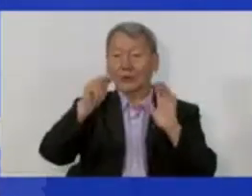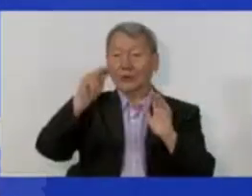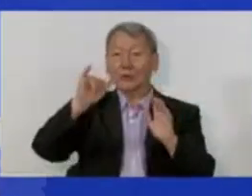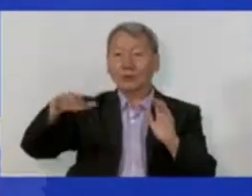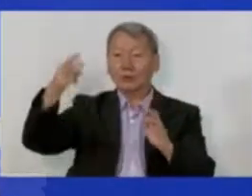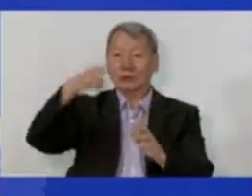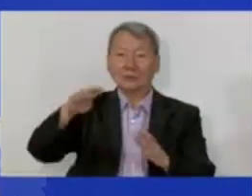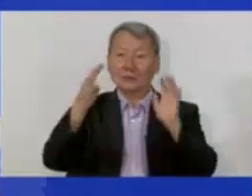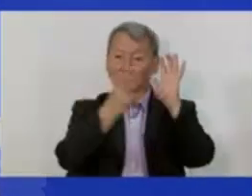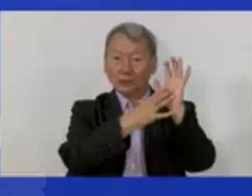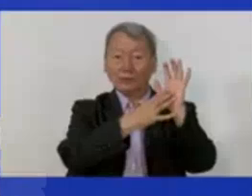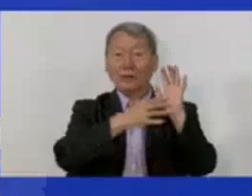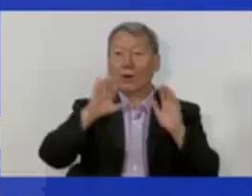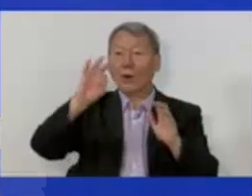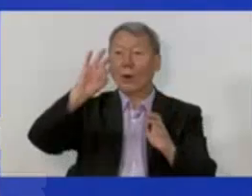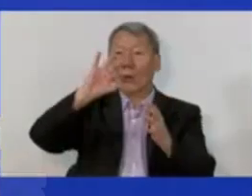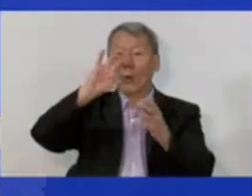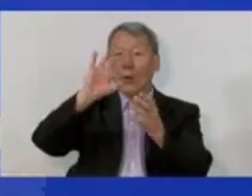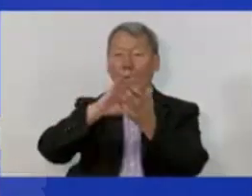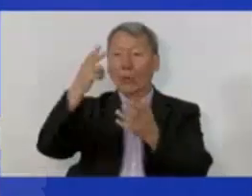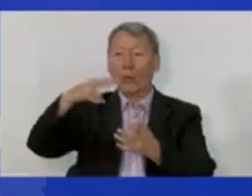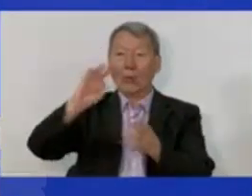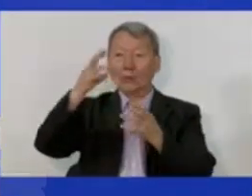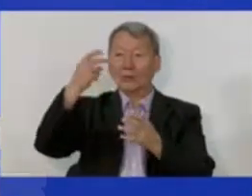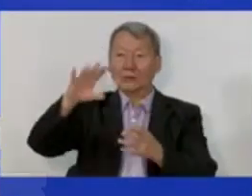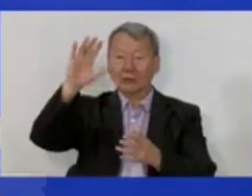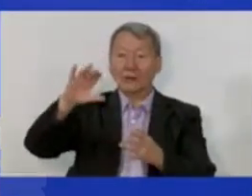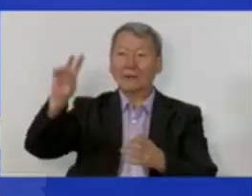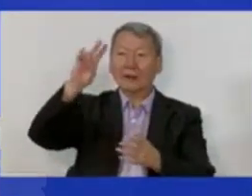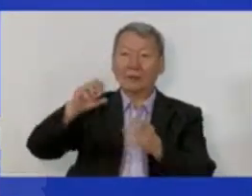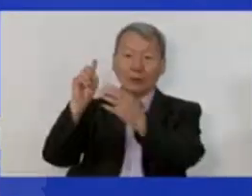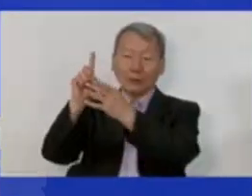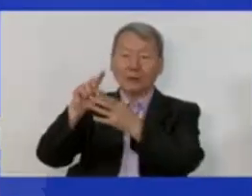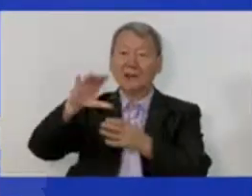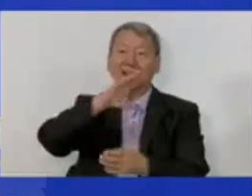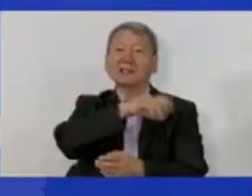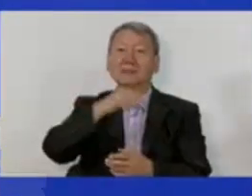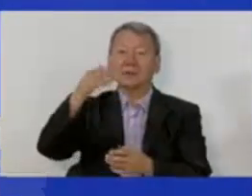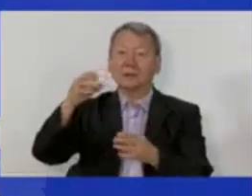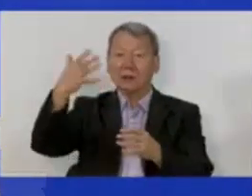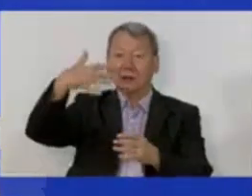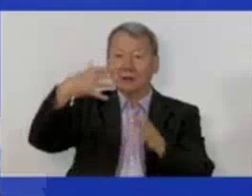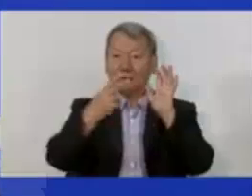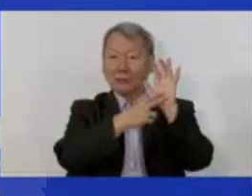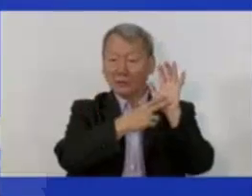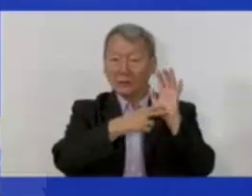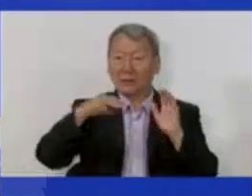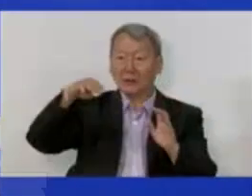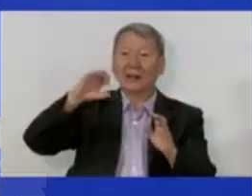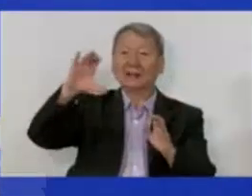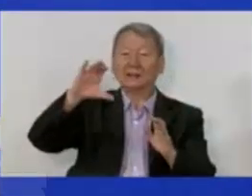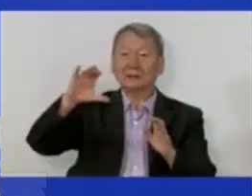Чүй облысында 29, Ош шаарында 25, Нарын облысында 11, Ысык Көл облысында 57,